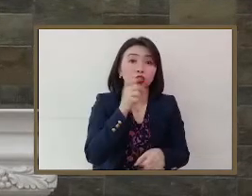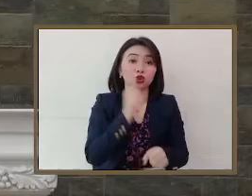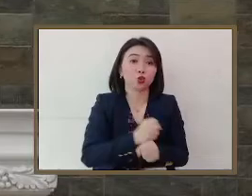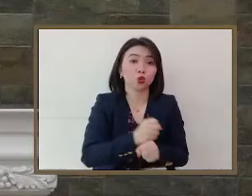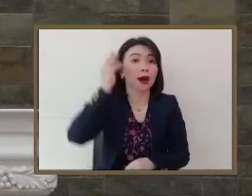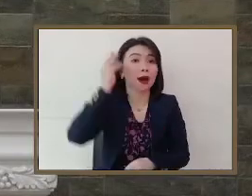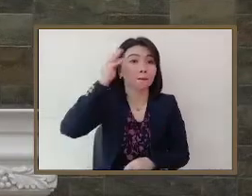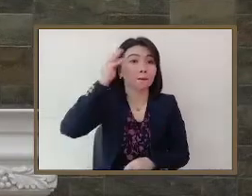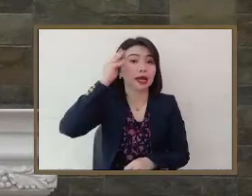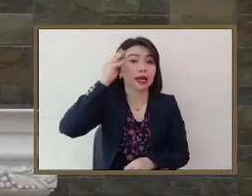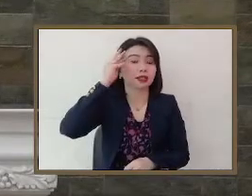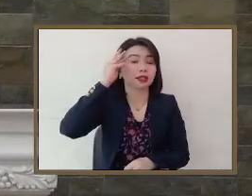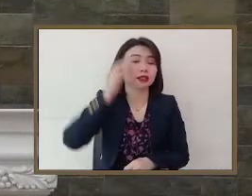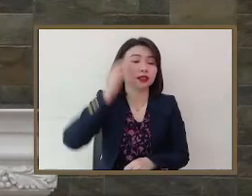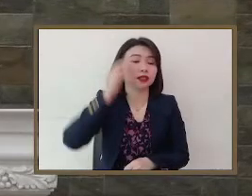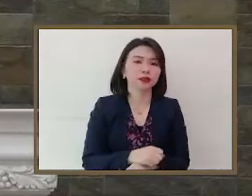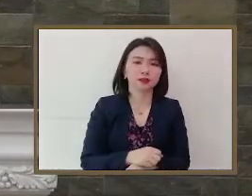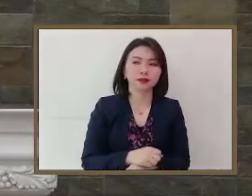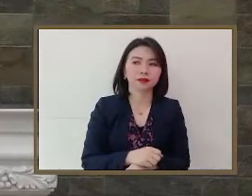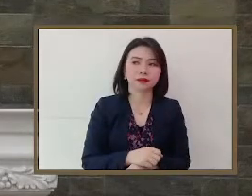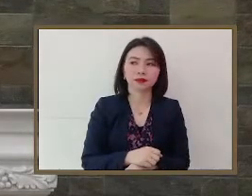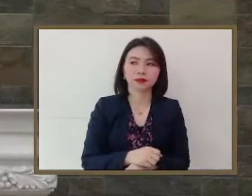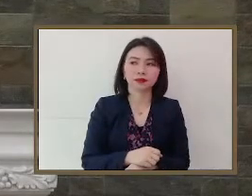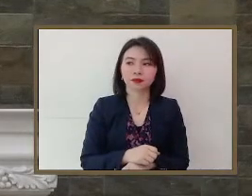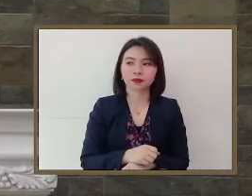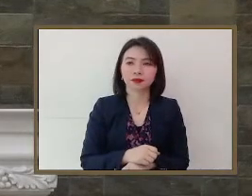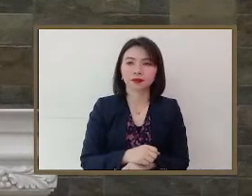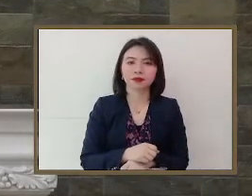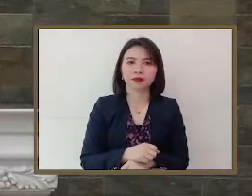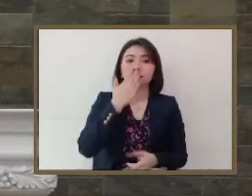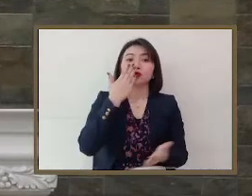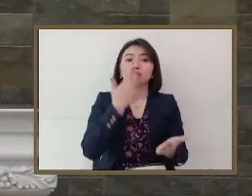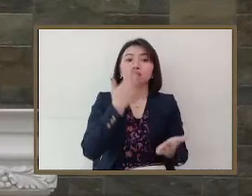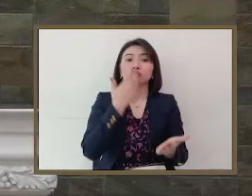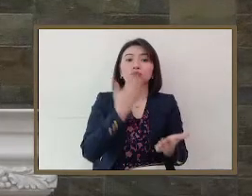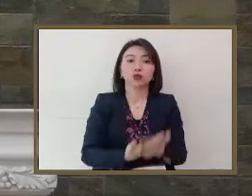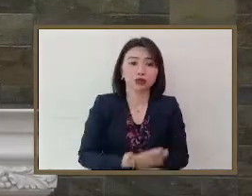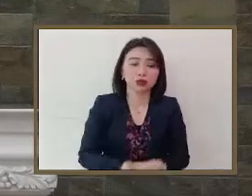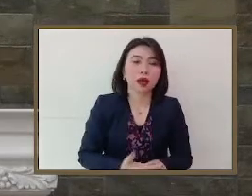Ano po yung sound mind? Matinong pag-iisip.